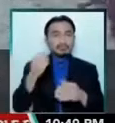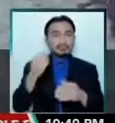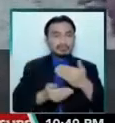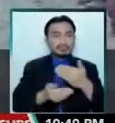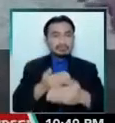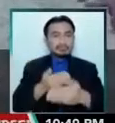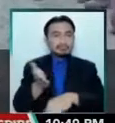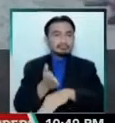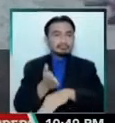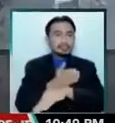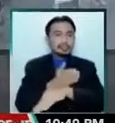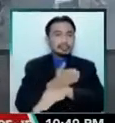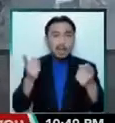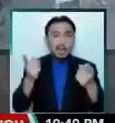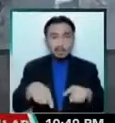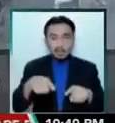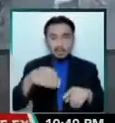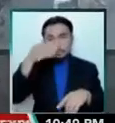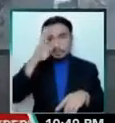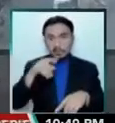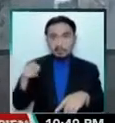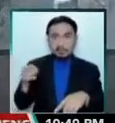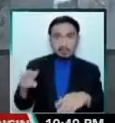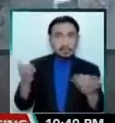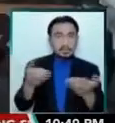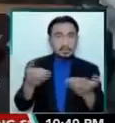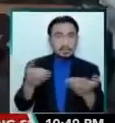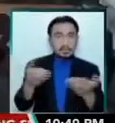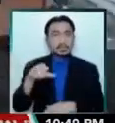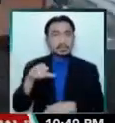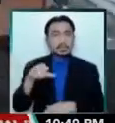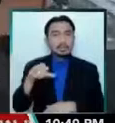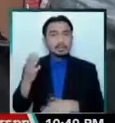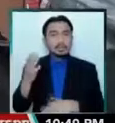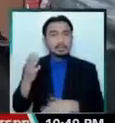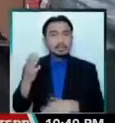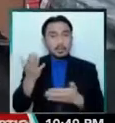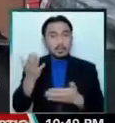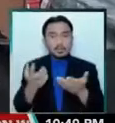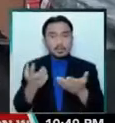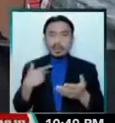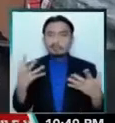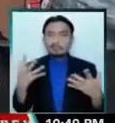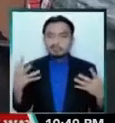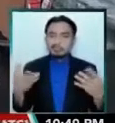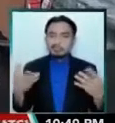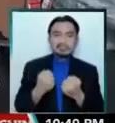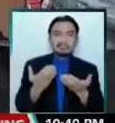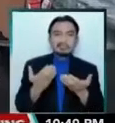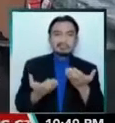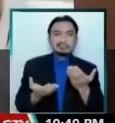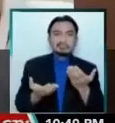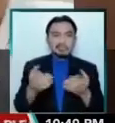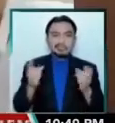po isasara. Ibig sabihin nun, daming tao mawawala ng trabaho ngayon. Pamamakan sa mga motorista kapag hindi agad na